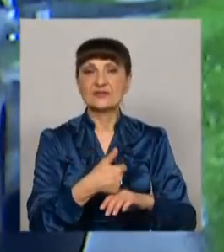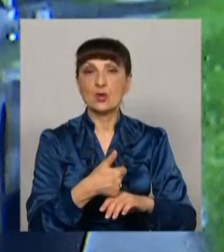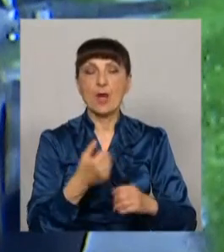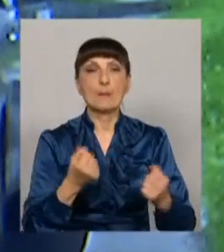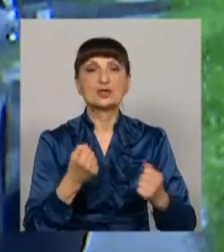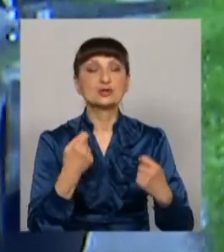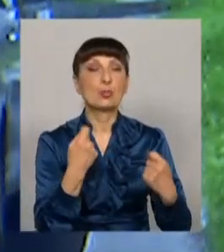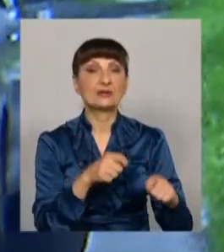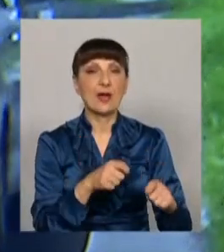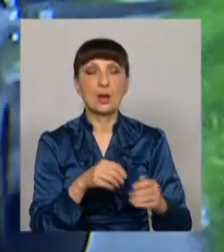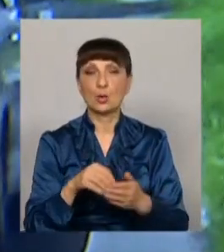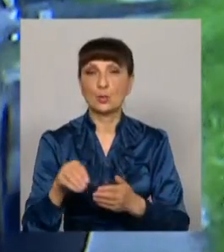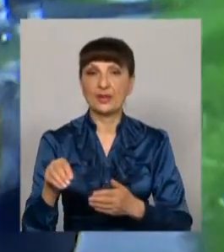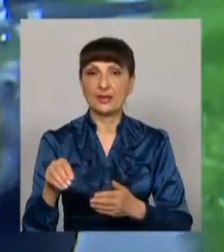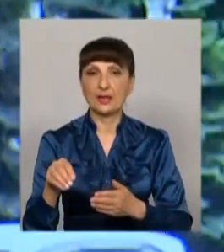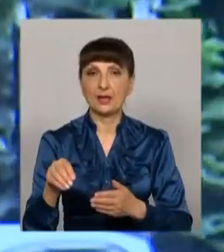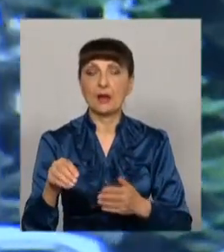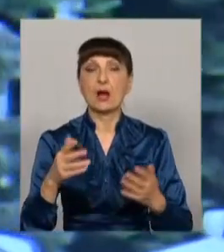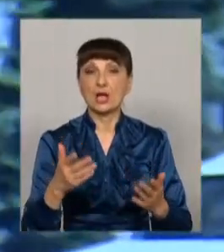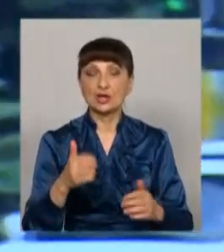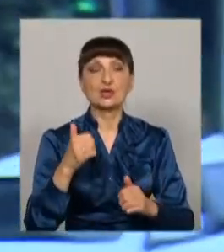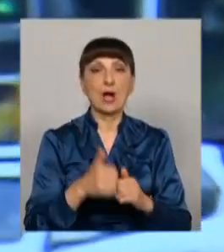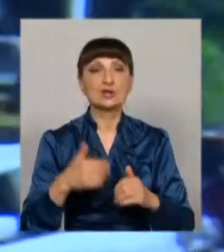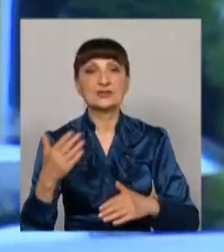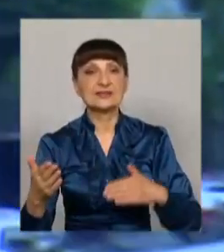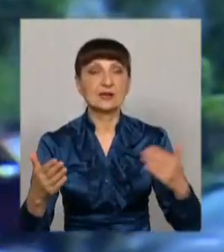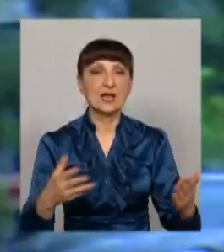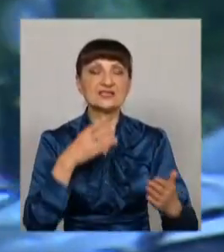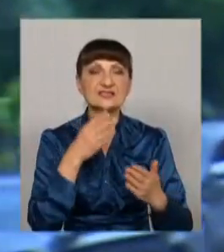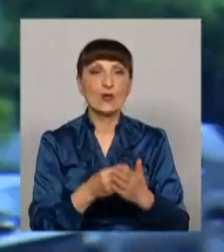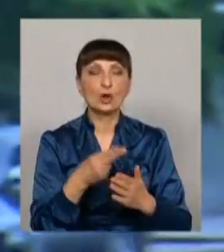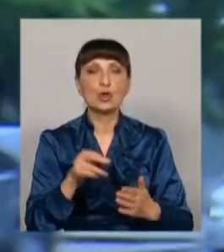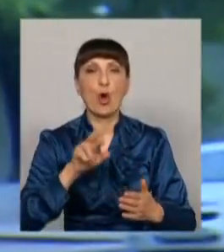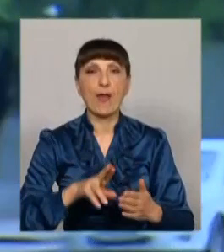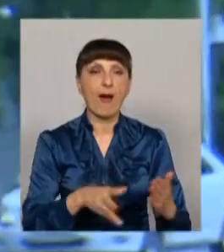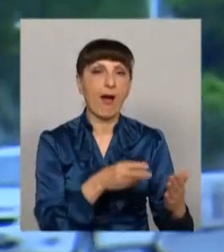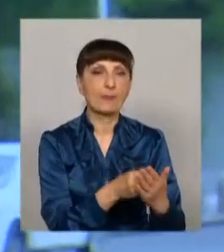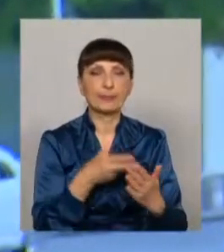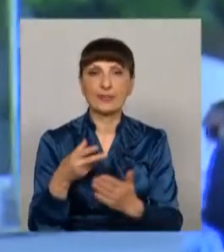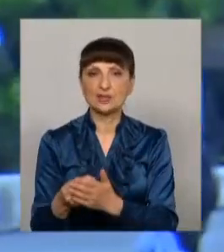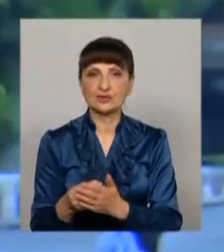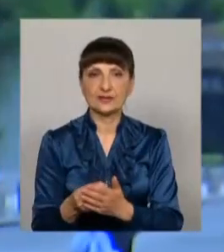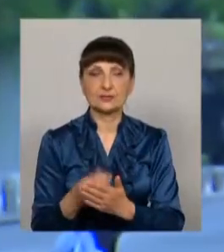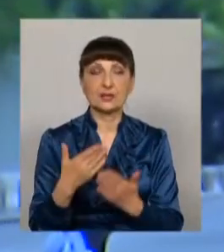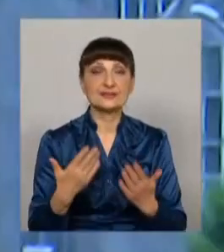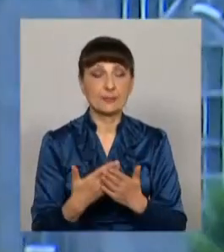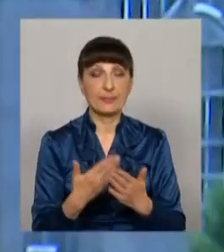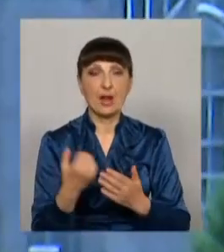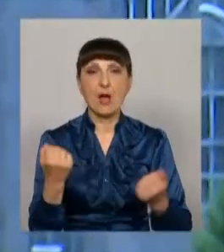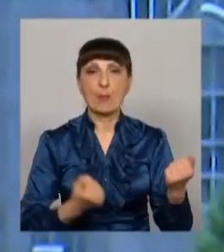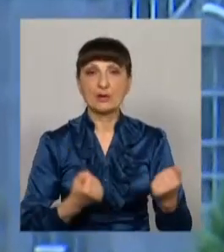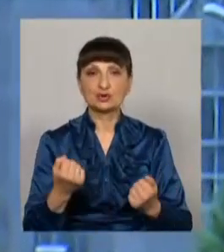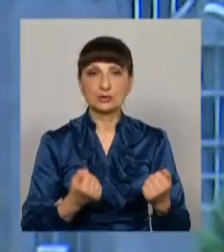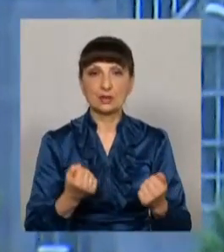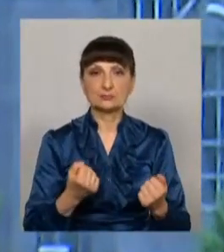машину продали, купили. В этом случае, конечно, каждая сторона свою долю оплачивает. На примере, если он машина...